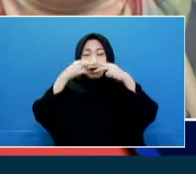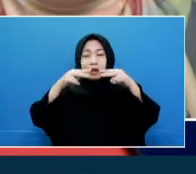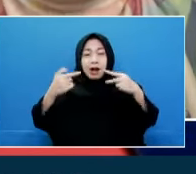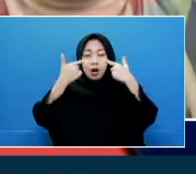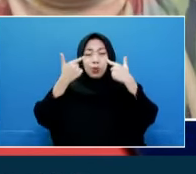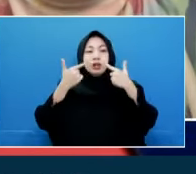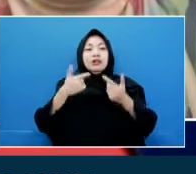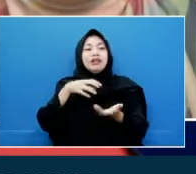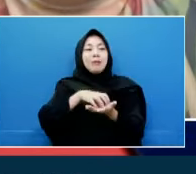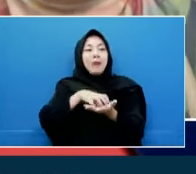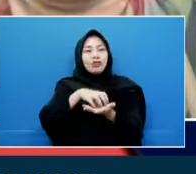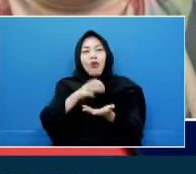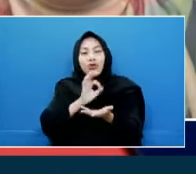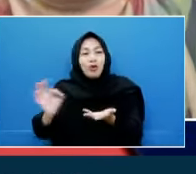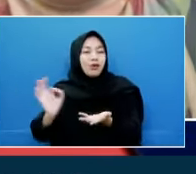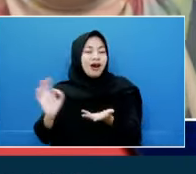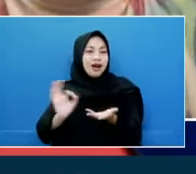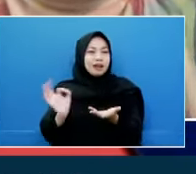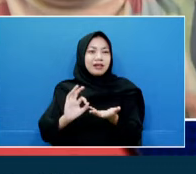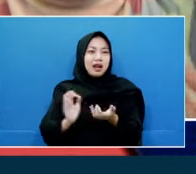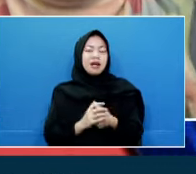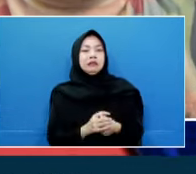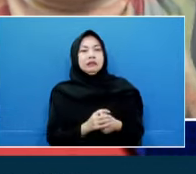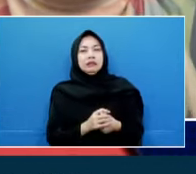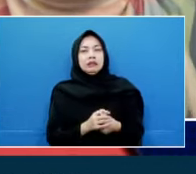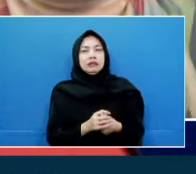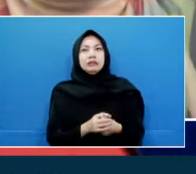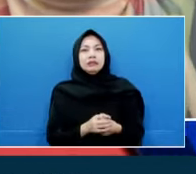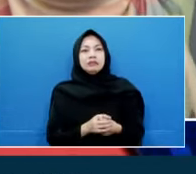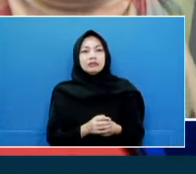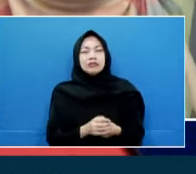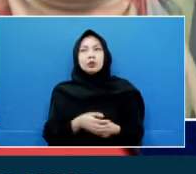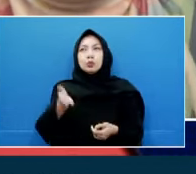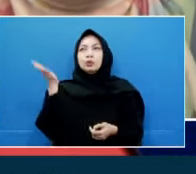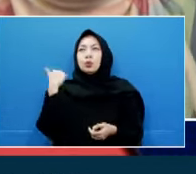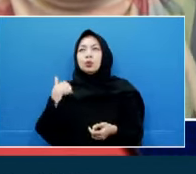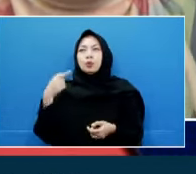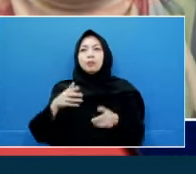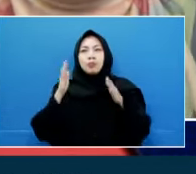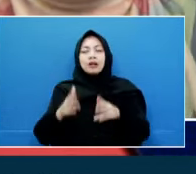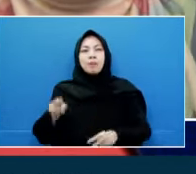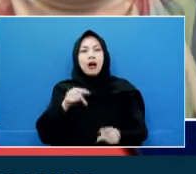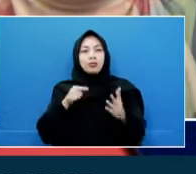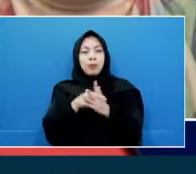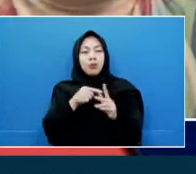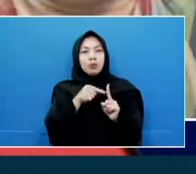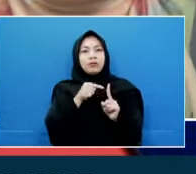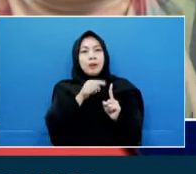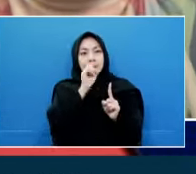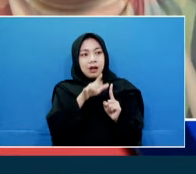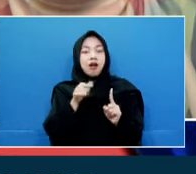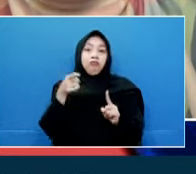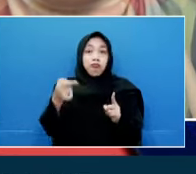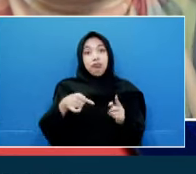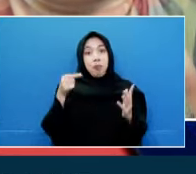ruang hampa gitu tapi u ya Kalau kalau saya pernah mendengar ya statement ee bawas itu kan kemudian mengatakan bahwa kalau pemilu harus